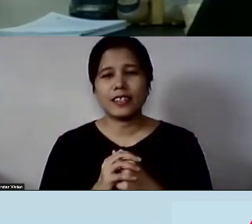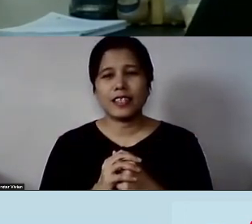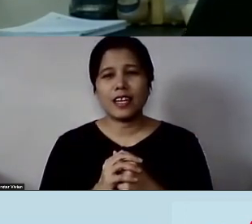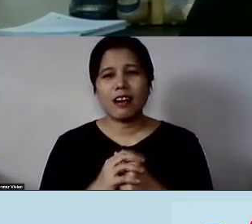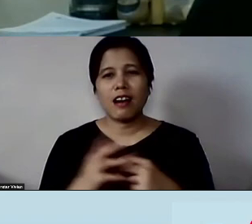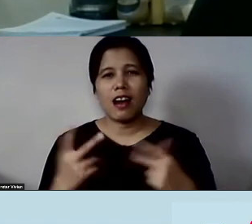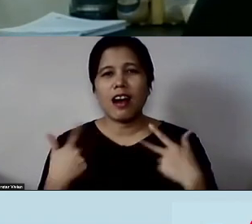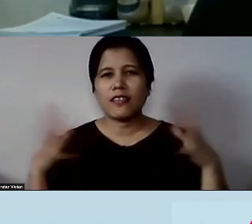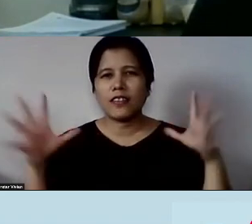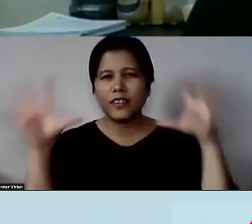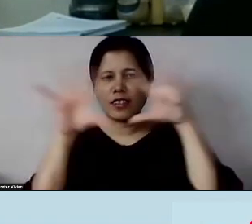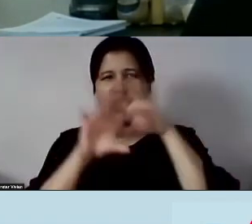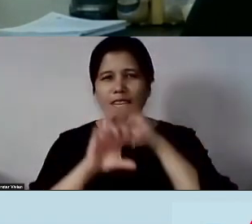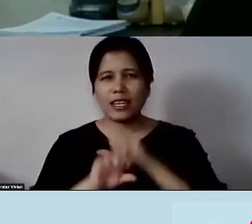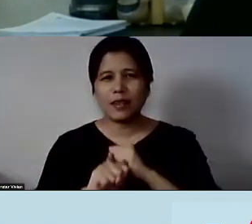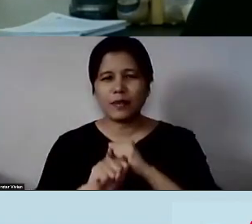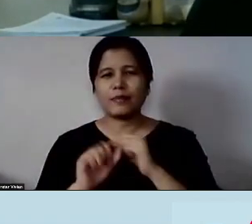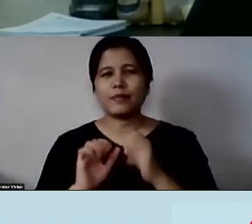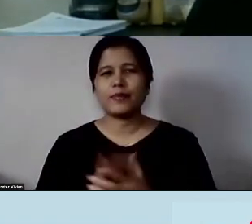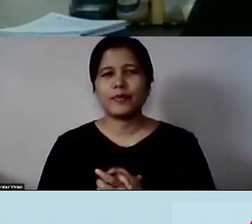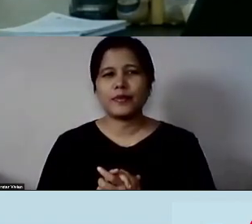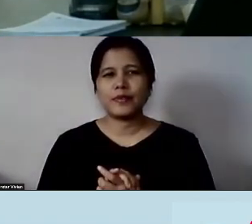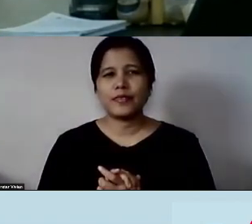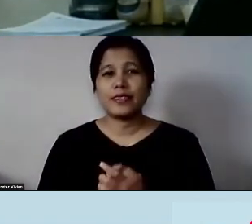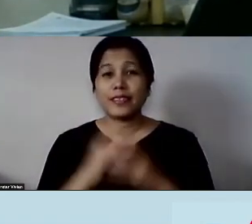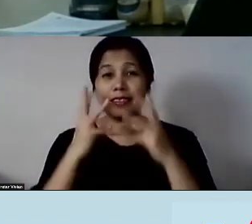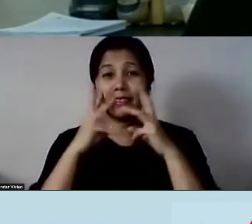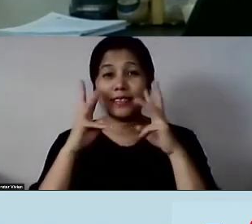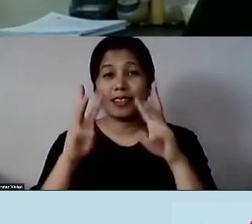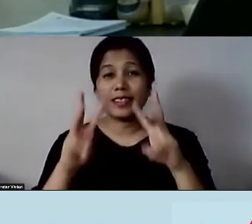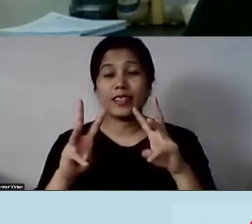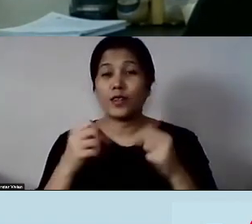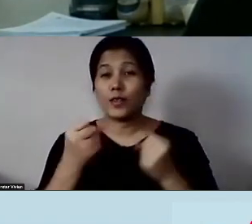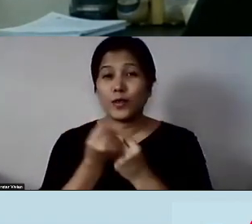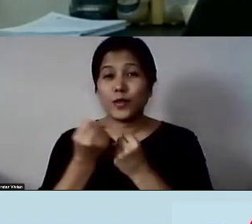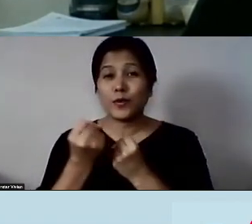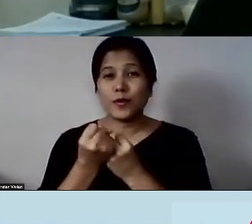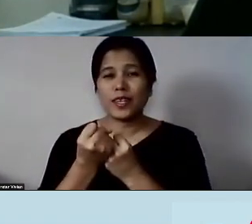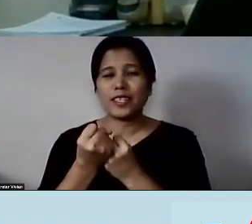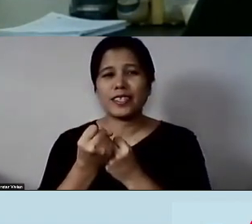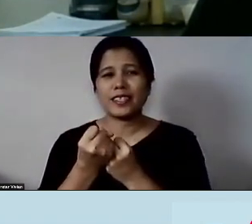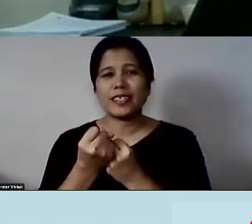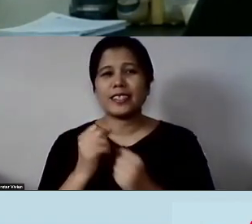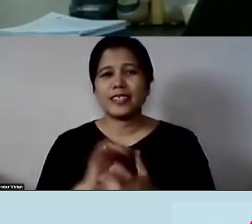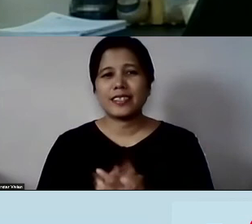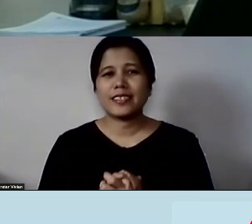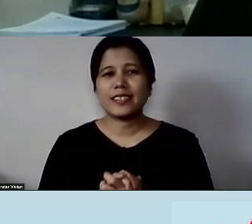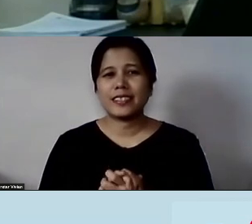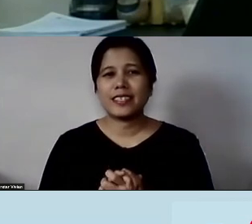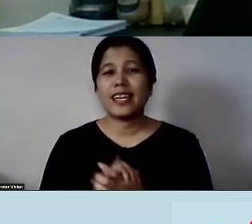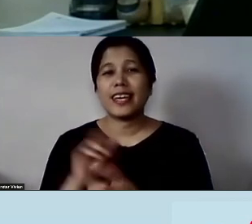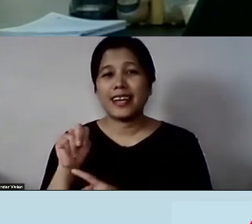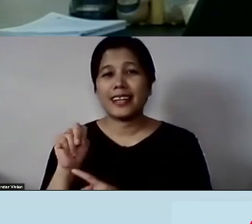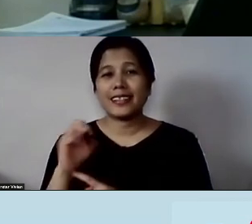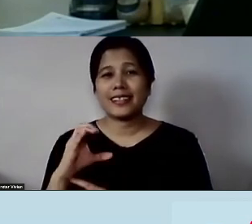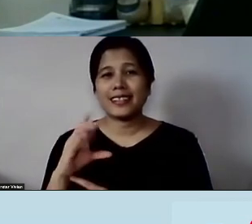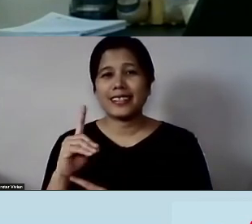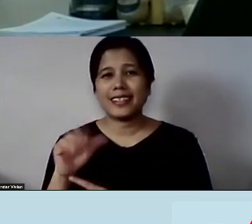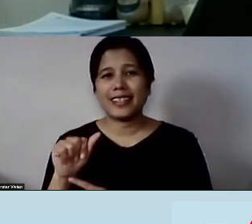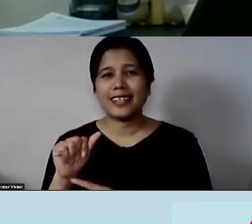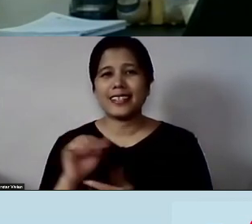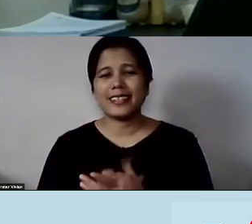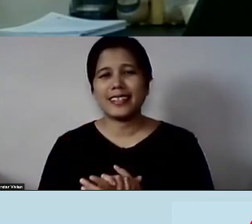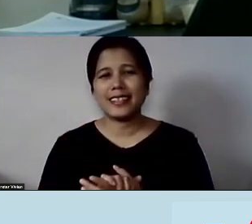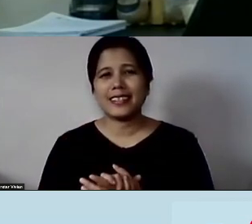to wrap up, no? But definitely sa mga nanonood, please support the future ventures po ng NCDA and